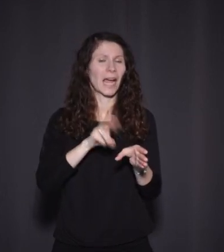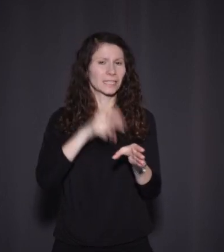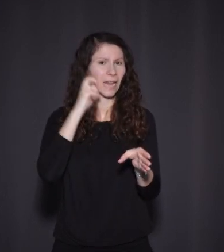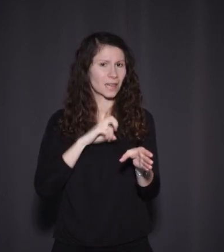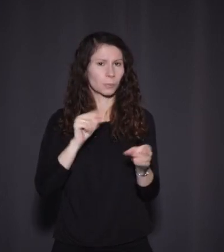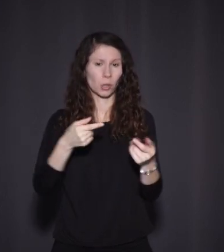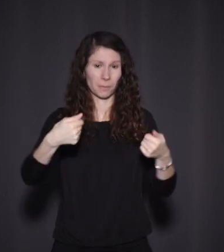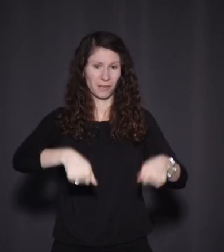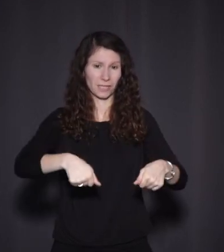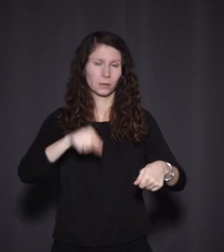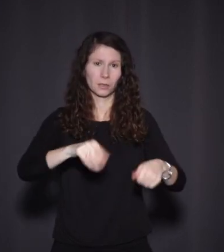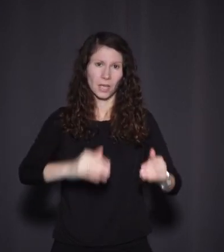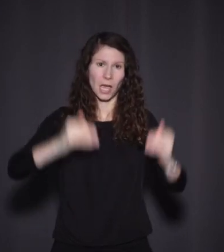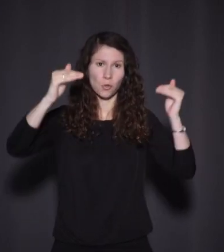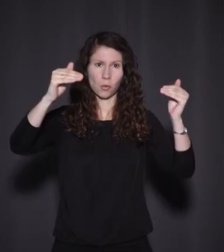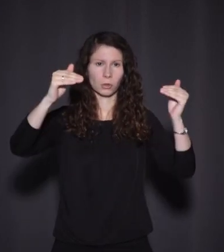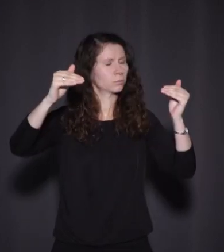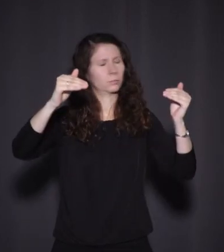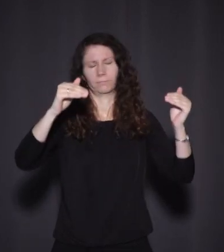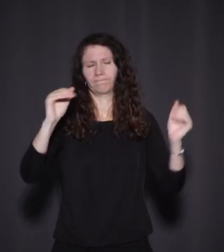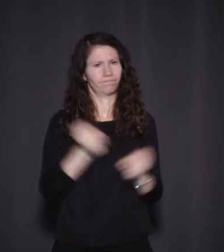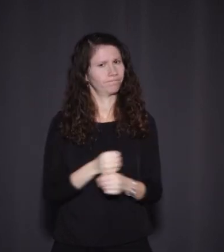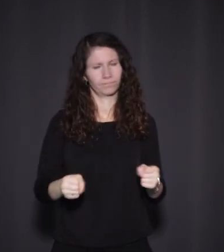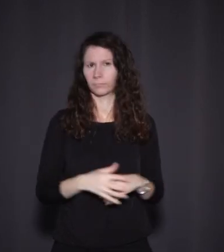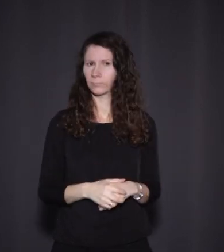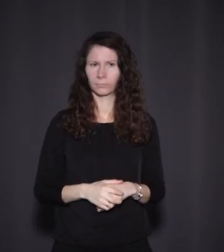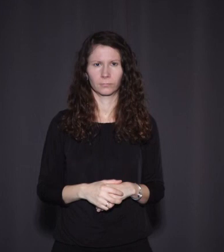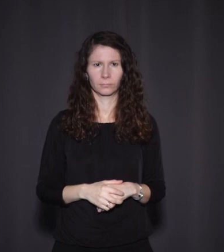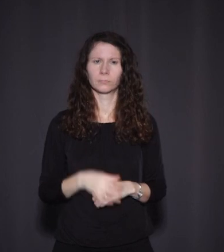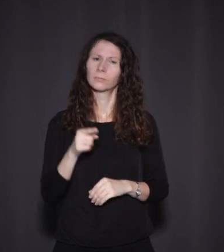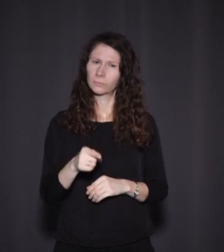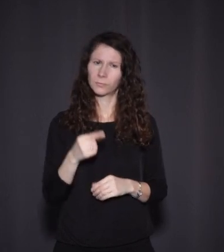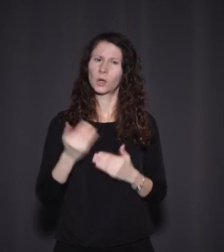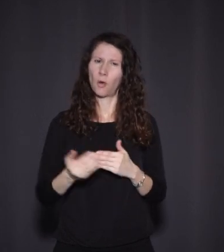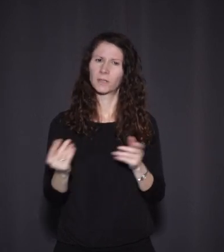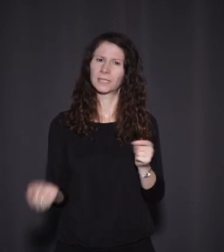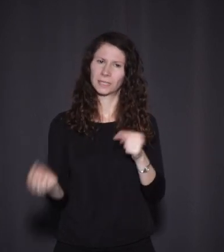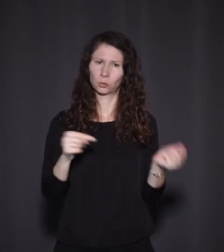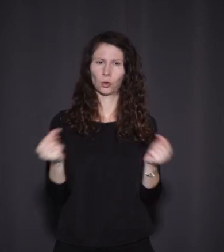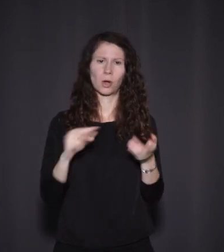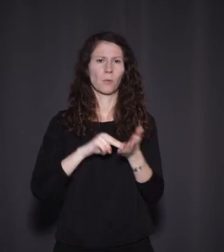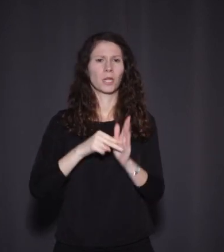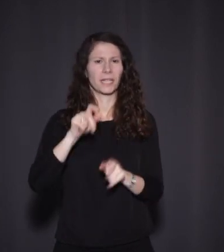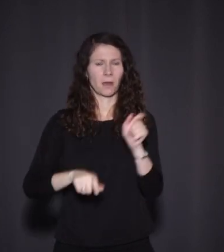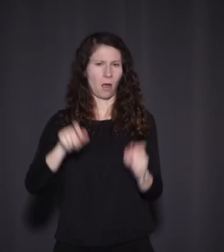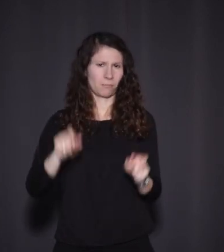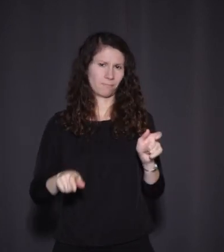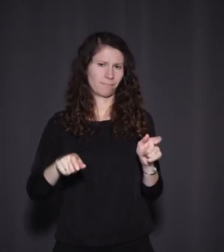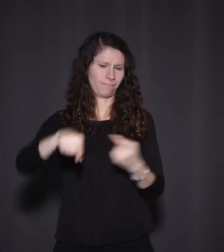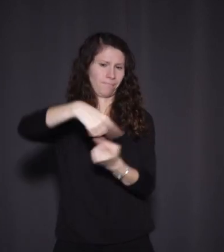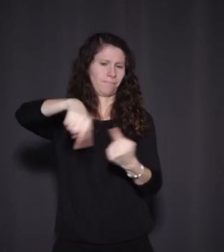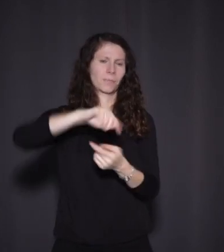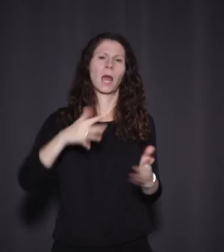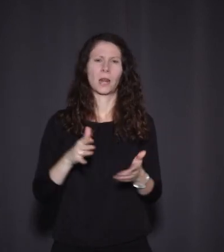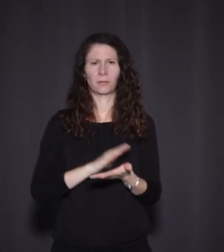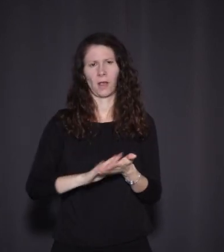eine Erhöhung nachzudenken, das finde ich geht nicht. Das ist vor allen Dingen häufig eine Diskussion von Politikern, von Leuten, wo das relativ einfach